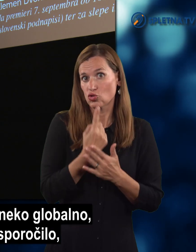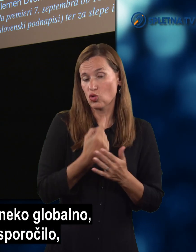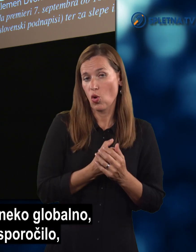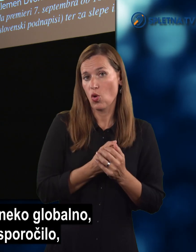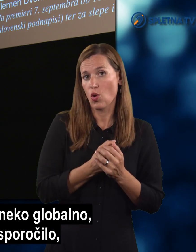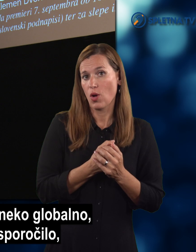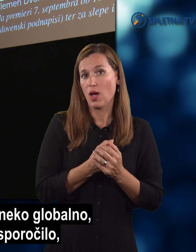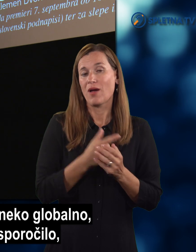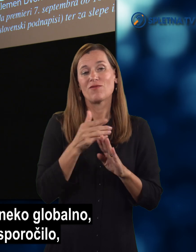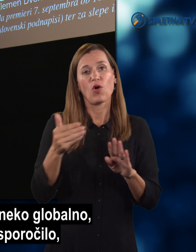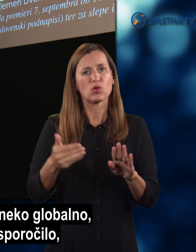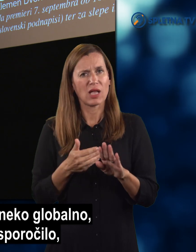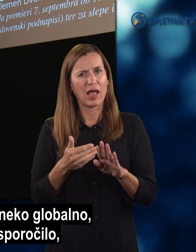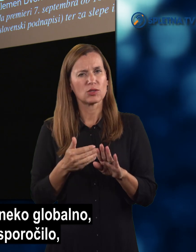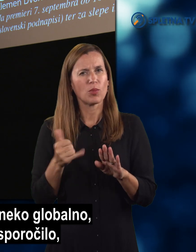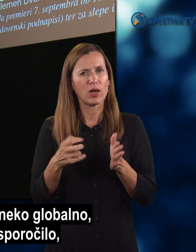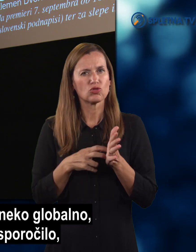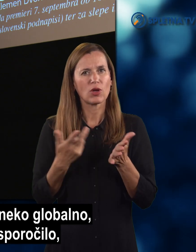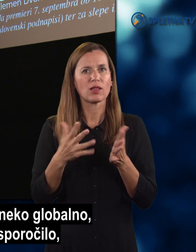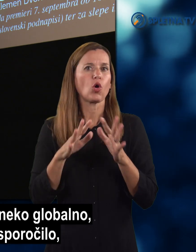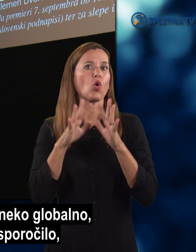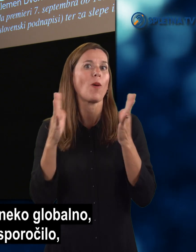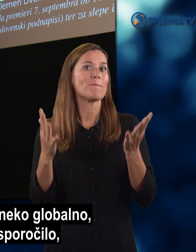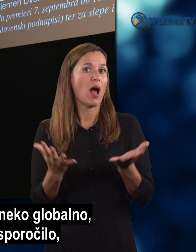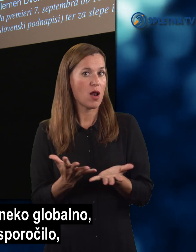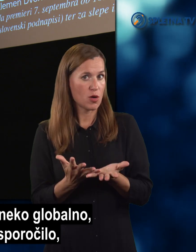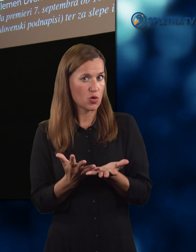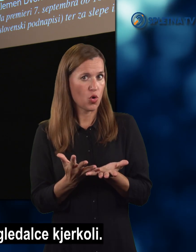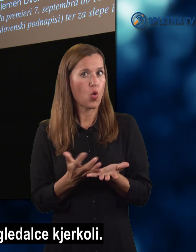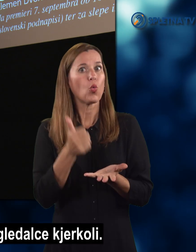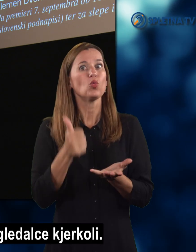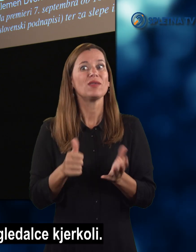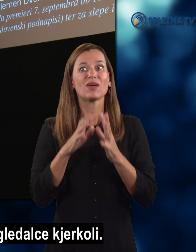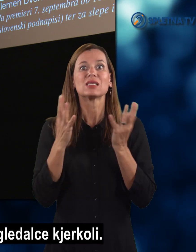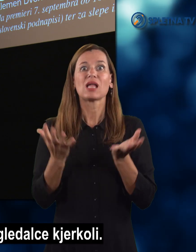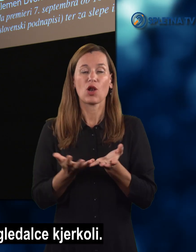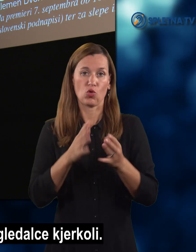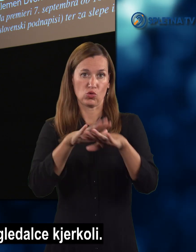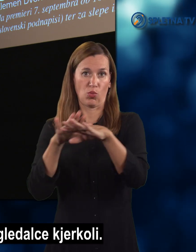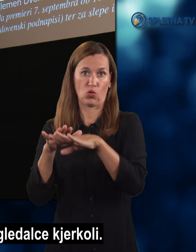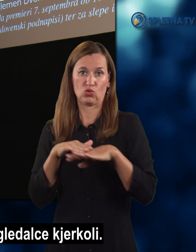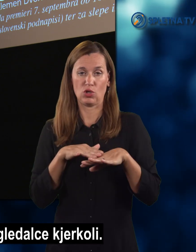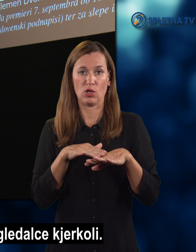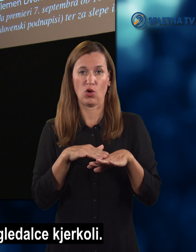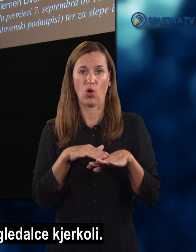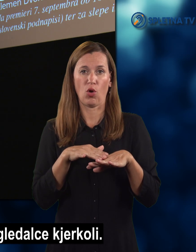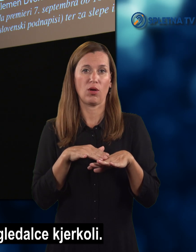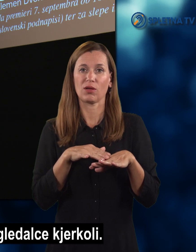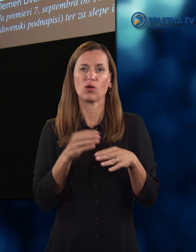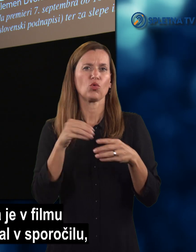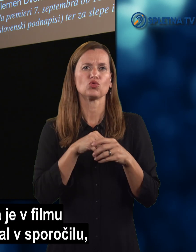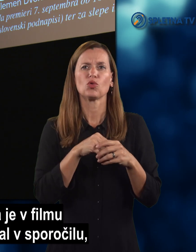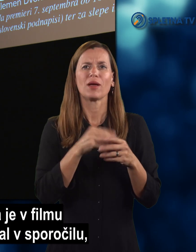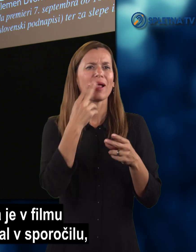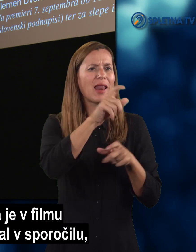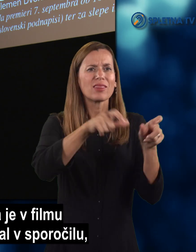da pa hkrati je vzadej neko globalno, tako univerzalno sporočilo, ki lahko nagovarja gledalce kjerkoli. To